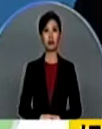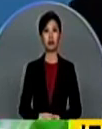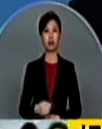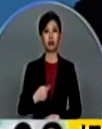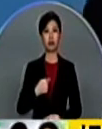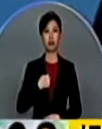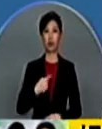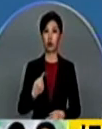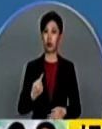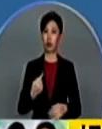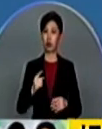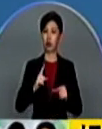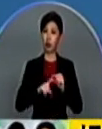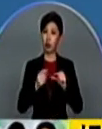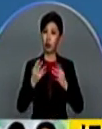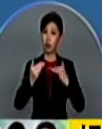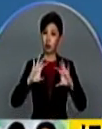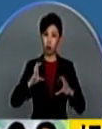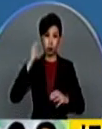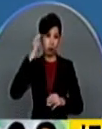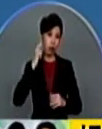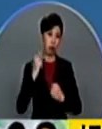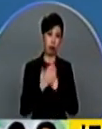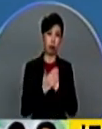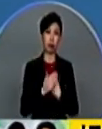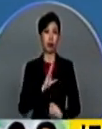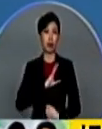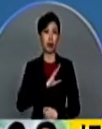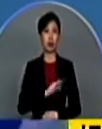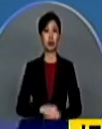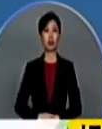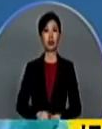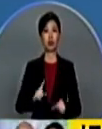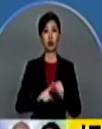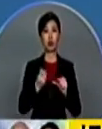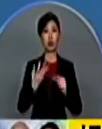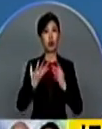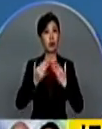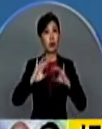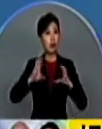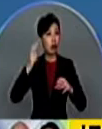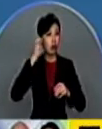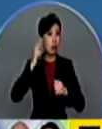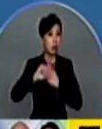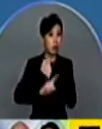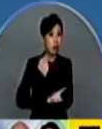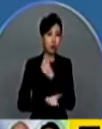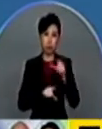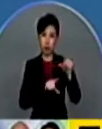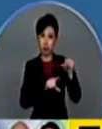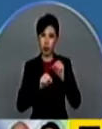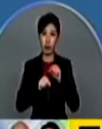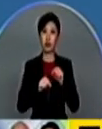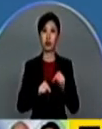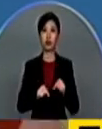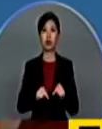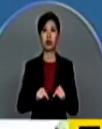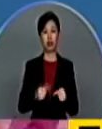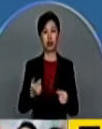我当然要维护中华民国宪政体制啊！我们既然维护了中华民国宪政体制，反过来何怕之